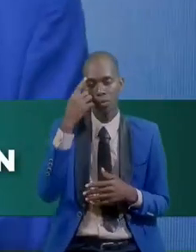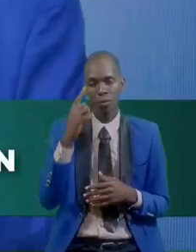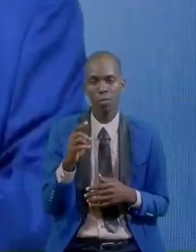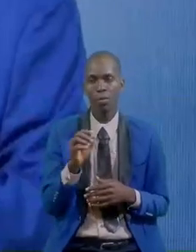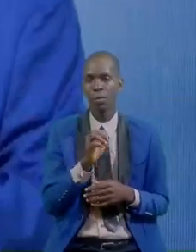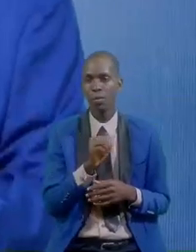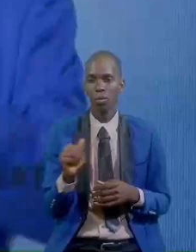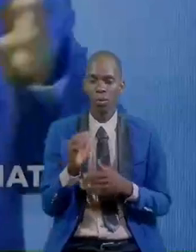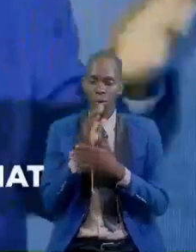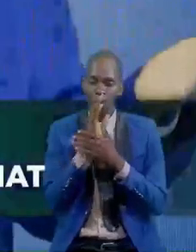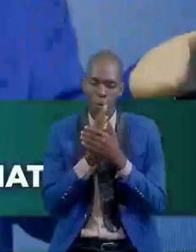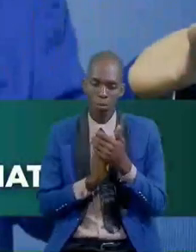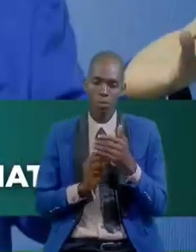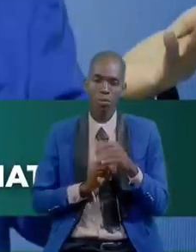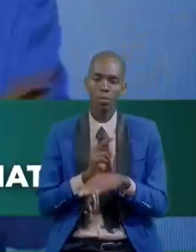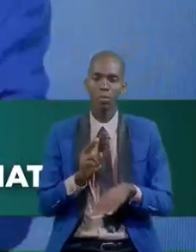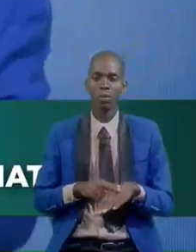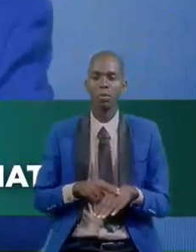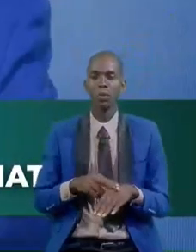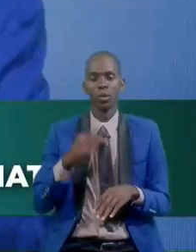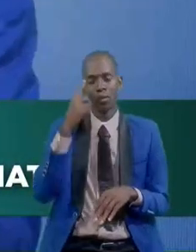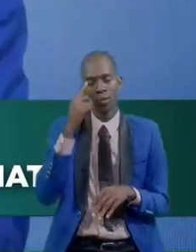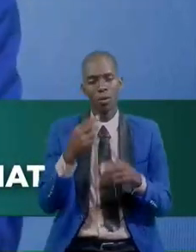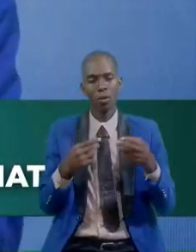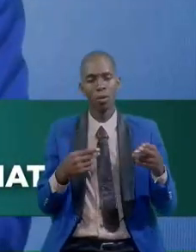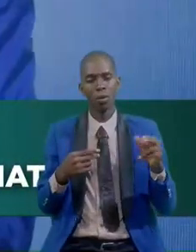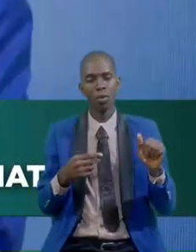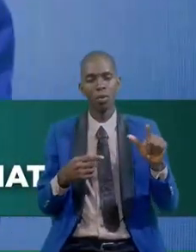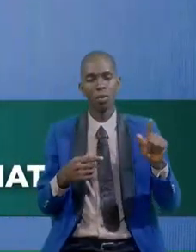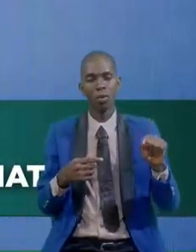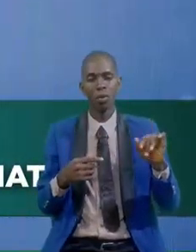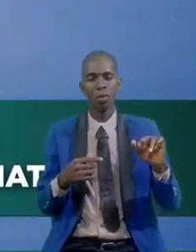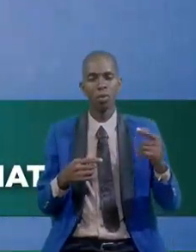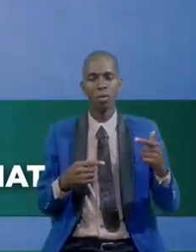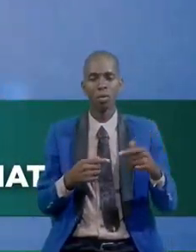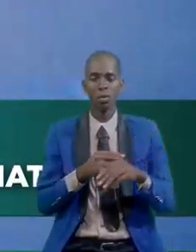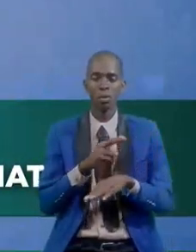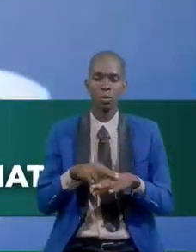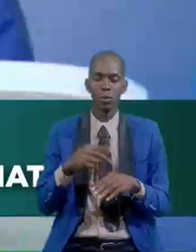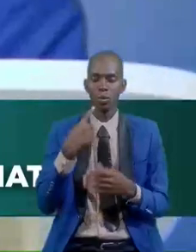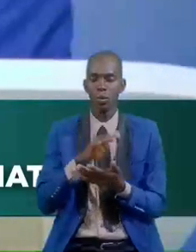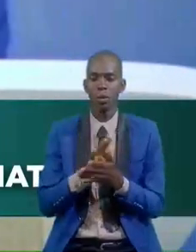pour une nation humiliée. La prophétie de la pluie pour une nation humiliée.